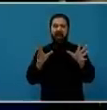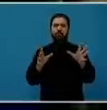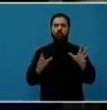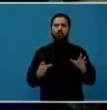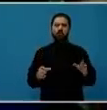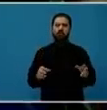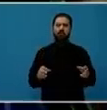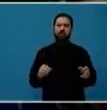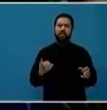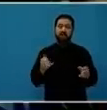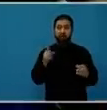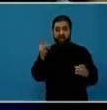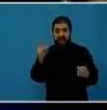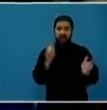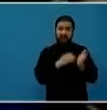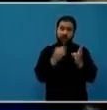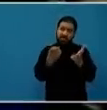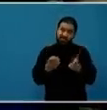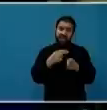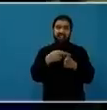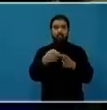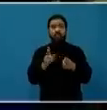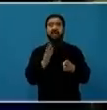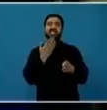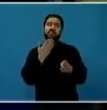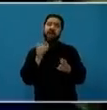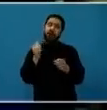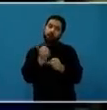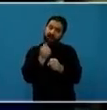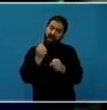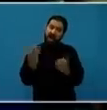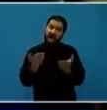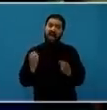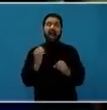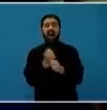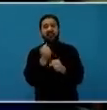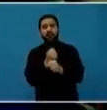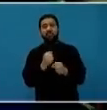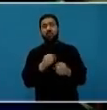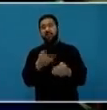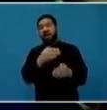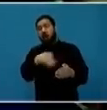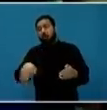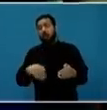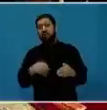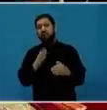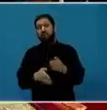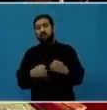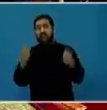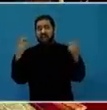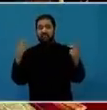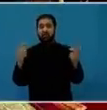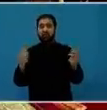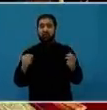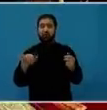să vină la biserică pentru a se curăți de păcatul pe care l-a făcut. Deci, până la urmă, cele două persoane,